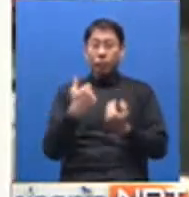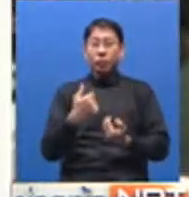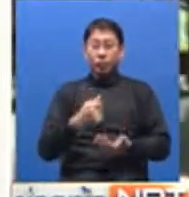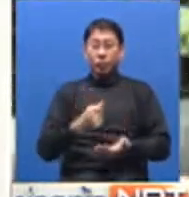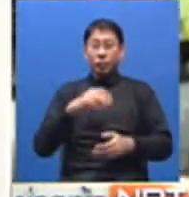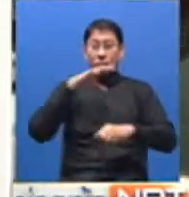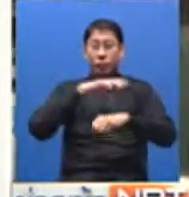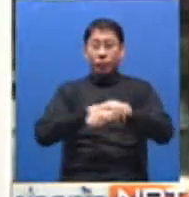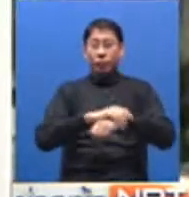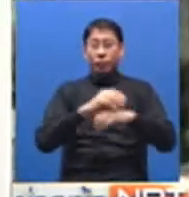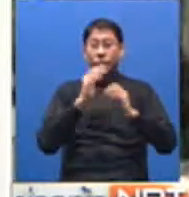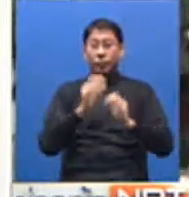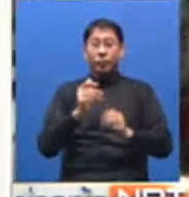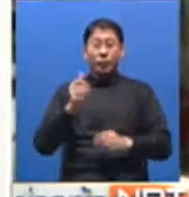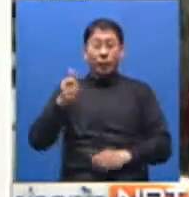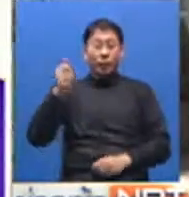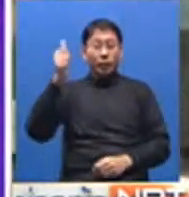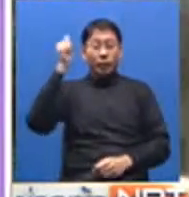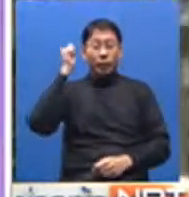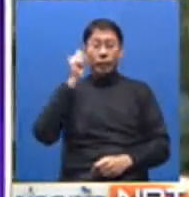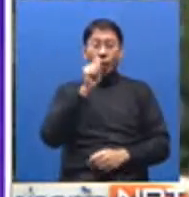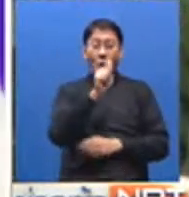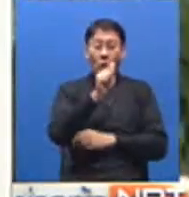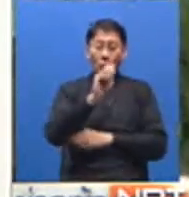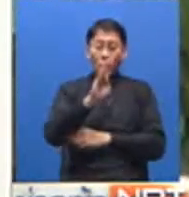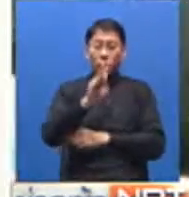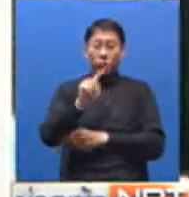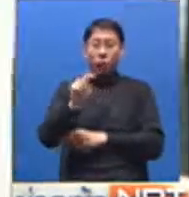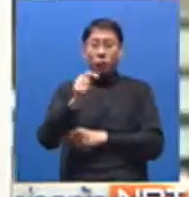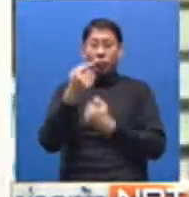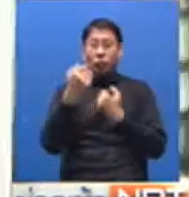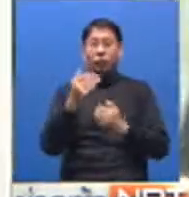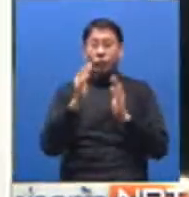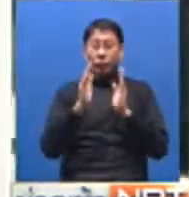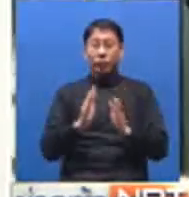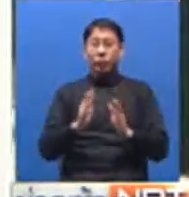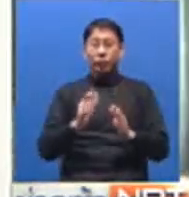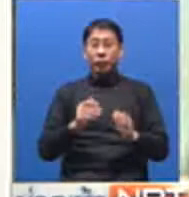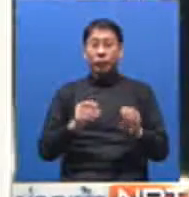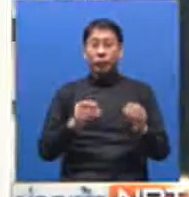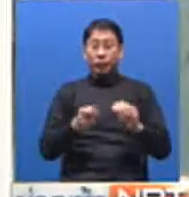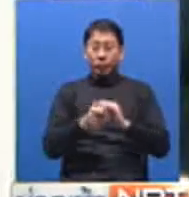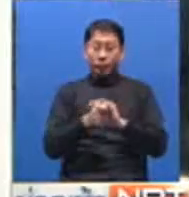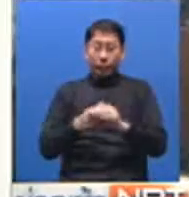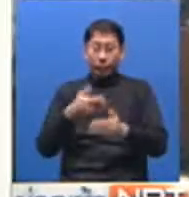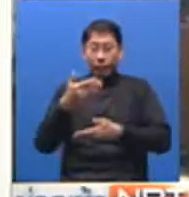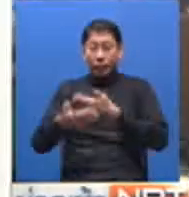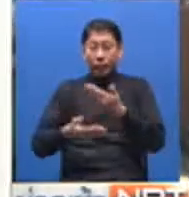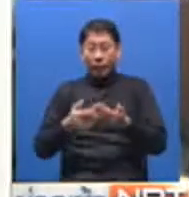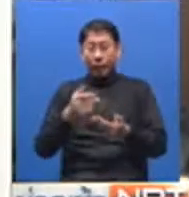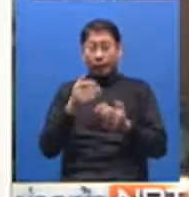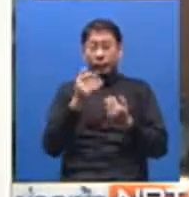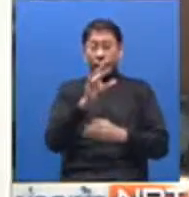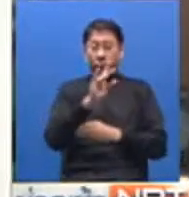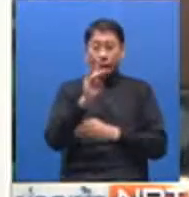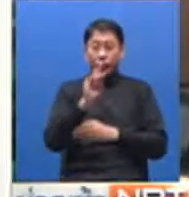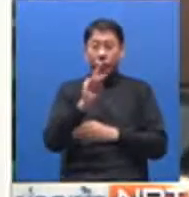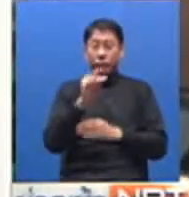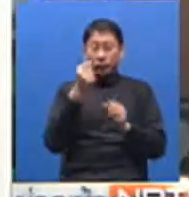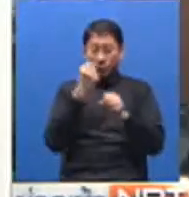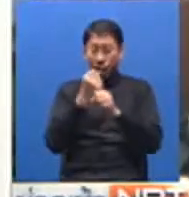ค่ะไปจับกุมอดีตสมาชิกอบตนะคะกลายเป็นว่าเป็นผู้ที่ไปลักลอบจำหน่ายสัตว์สงวนต้องห้ามซะเอก